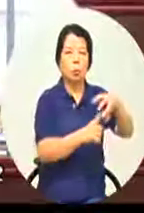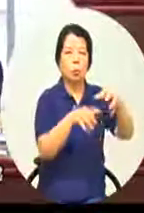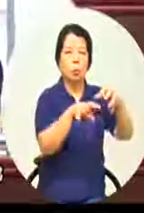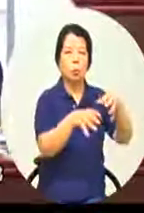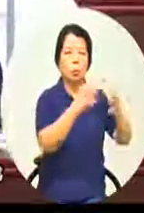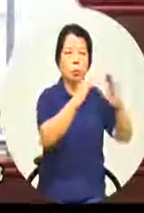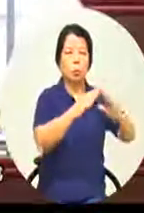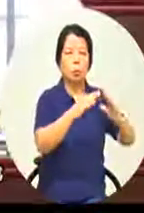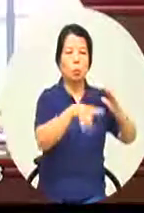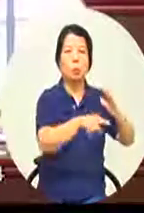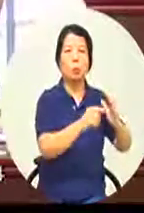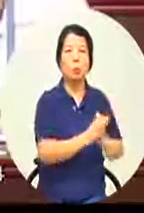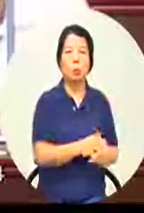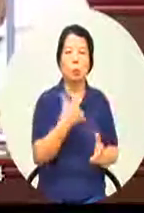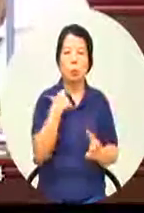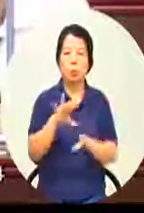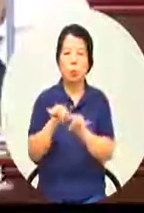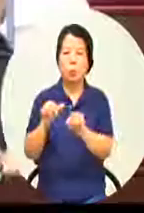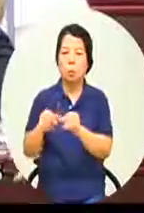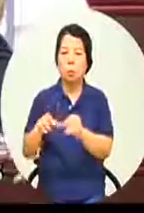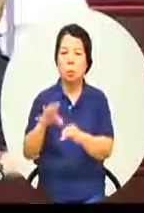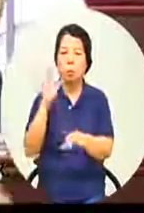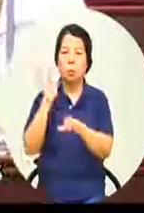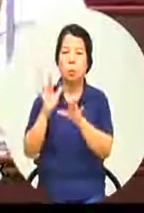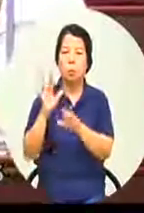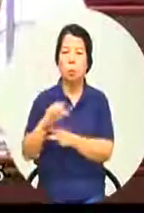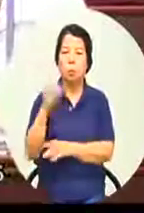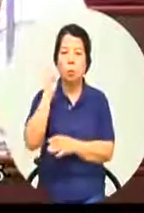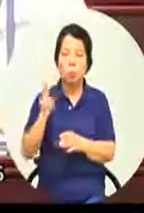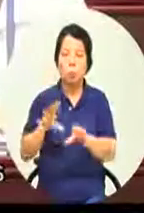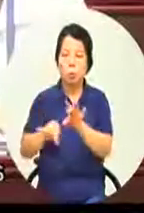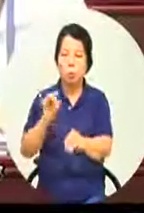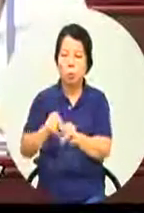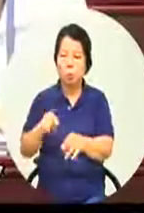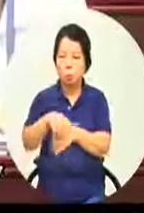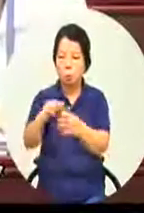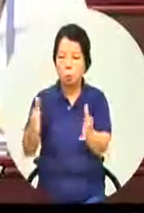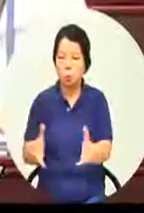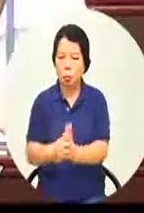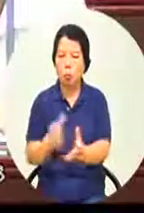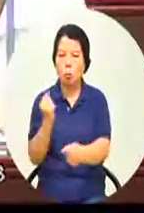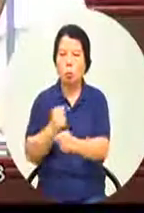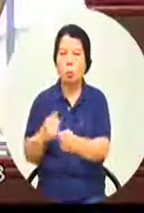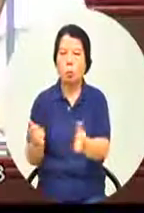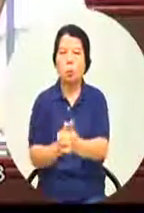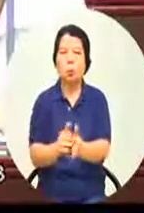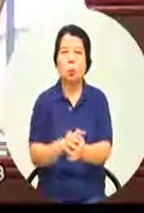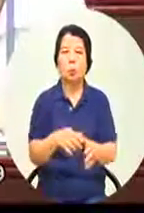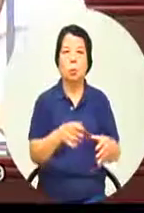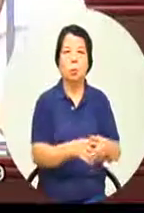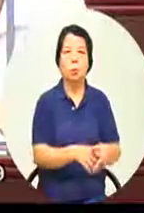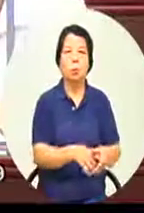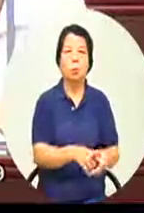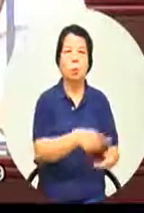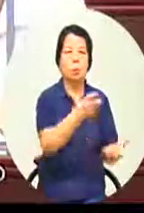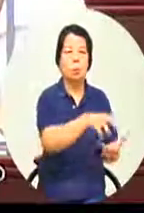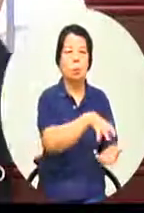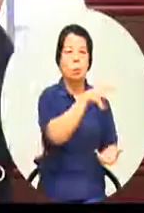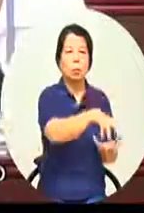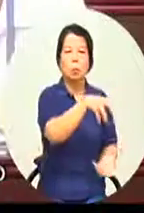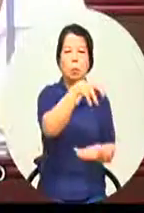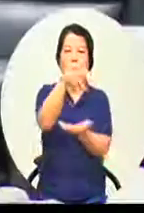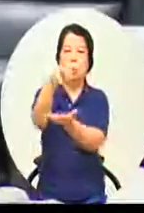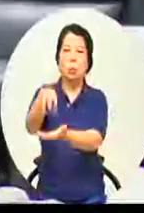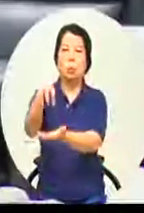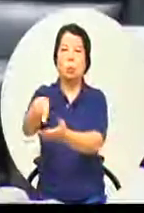另外的那个土木水土工程是在现场去做啊。 好，时间在